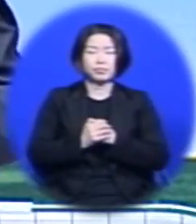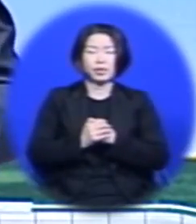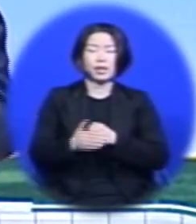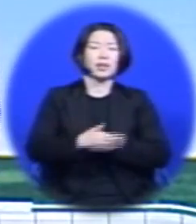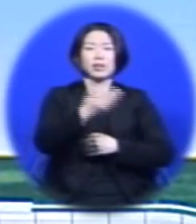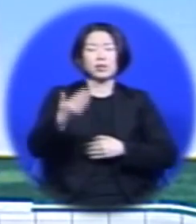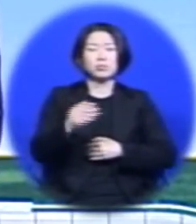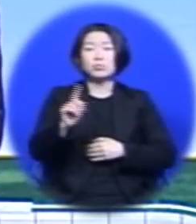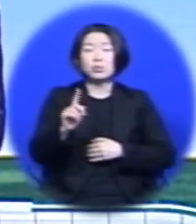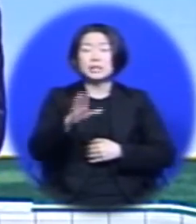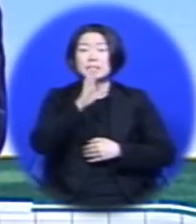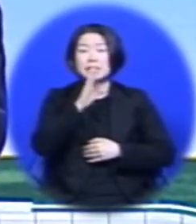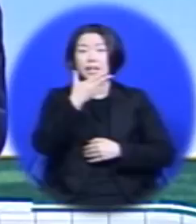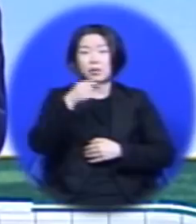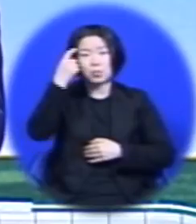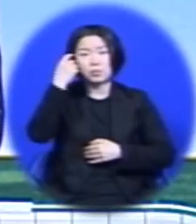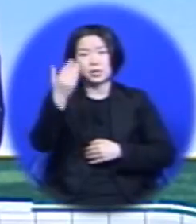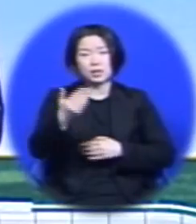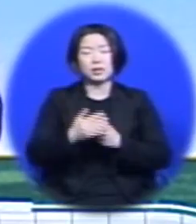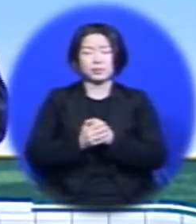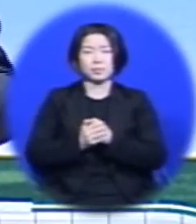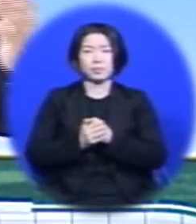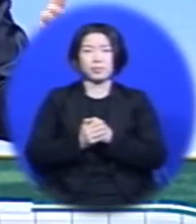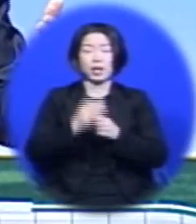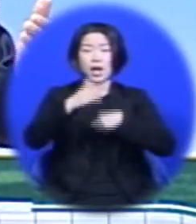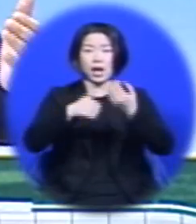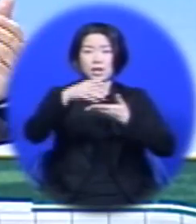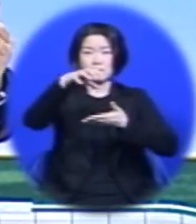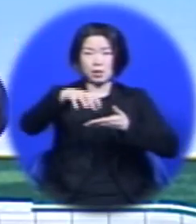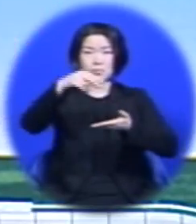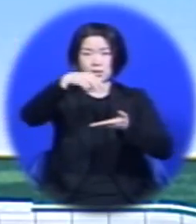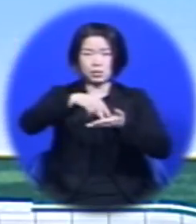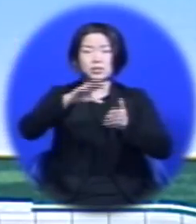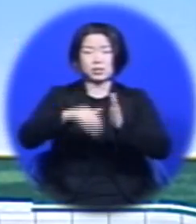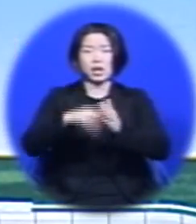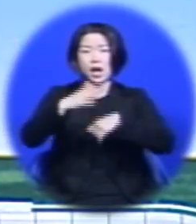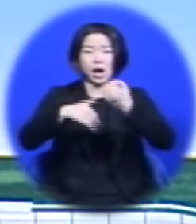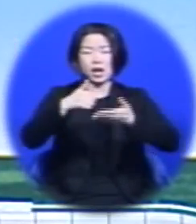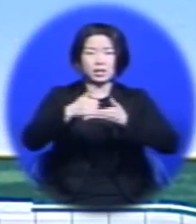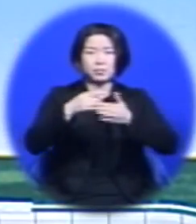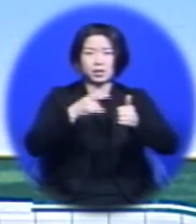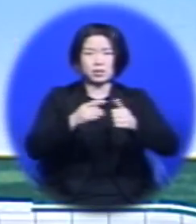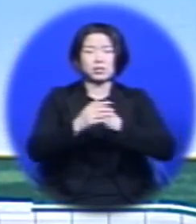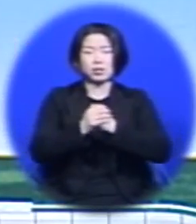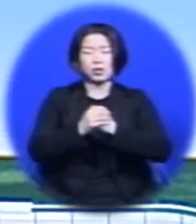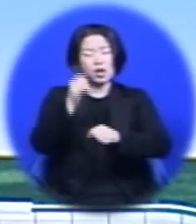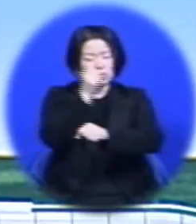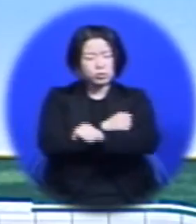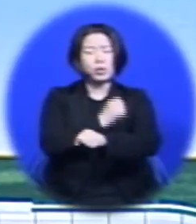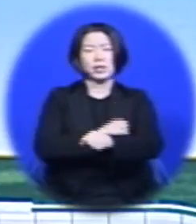여러분 무엇이 진짜 행복이죠 하나님 앞에 섰을 때 하나님께서 수긍했다